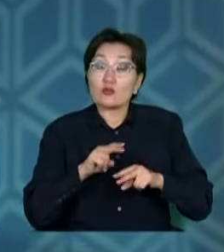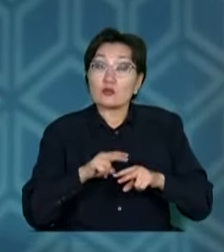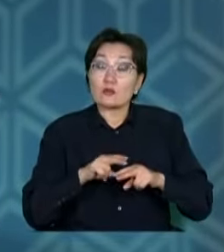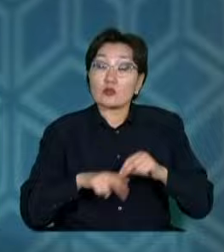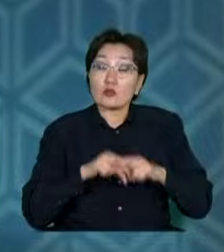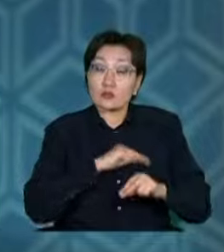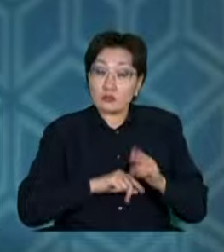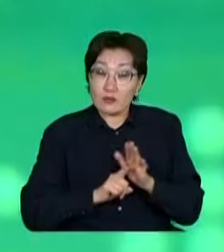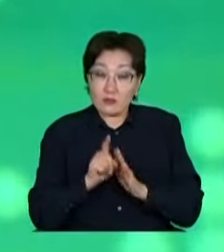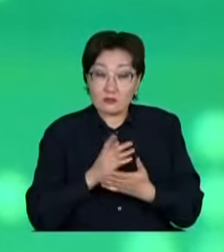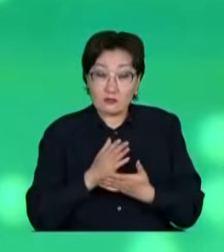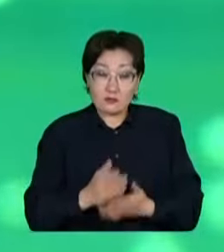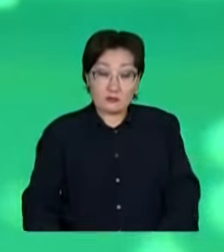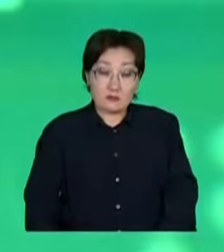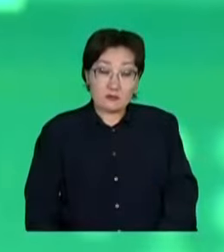жұмыстары басталды.